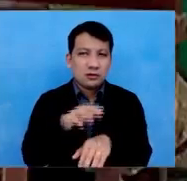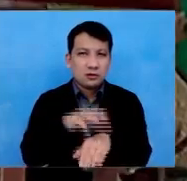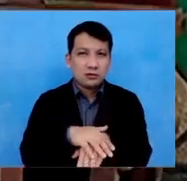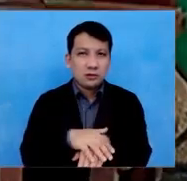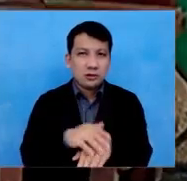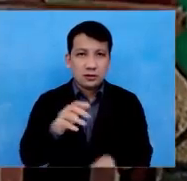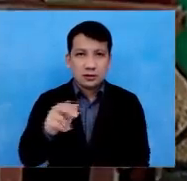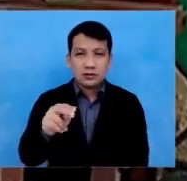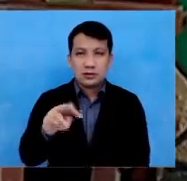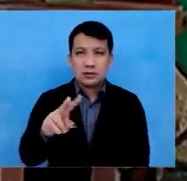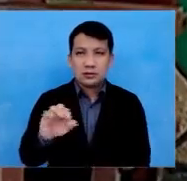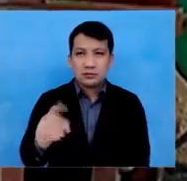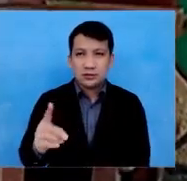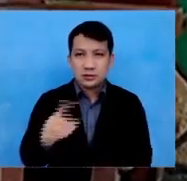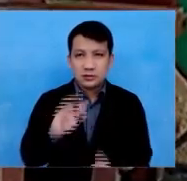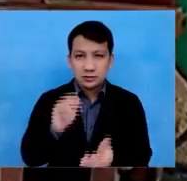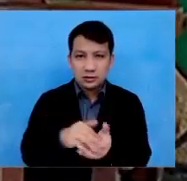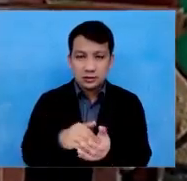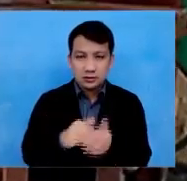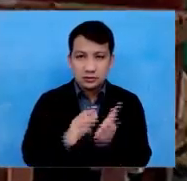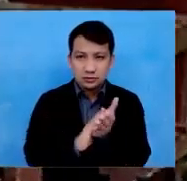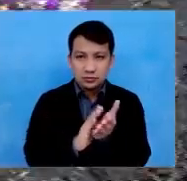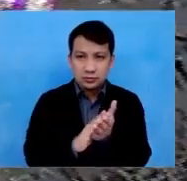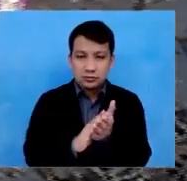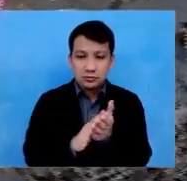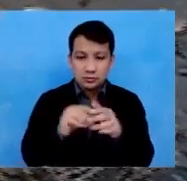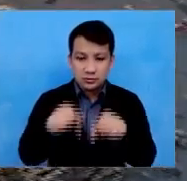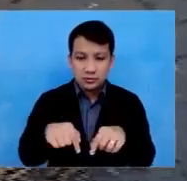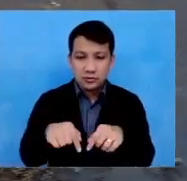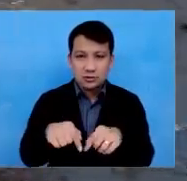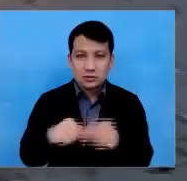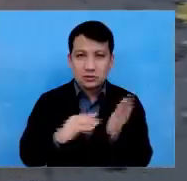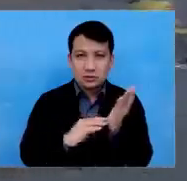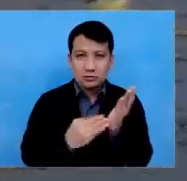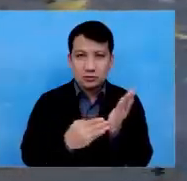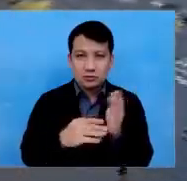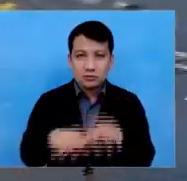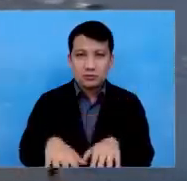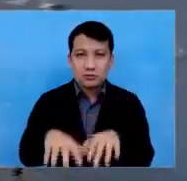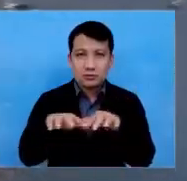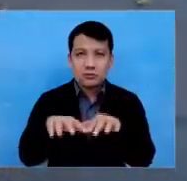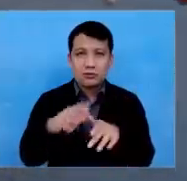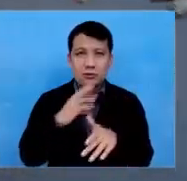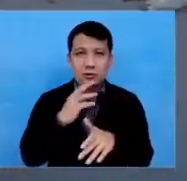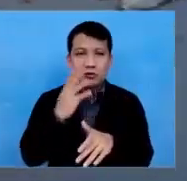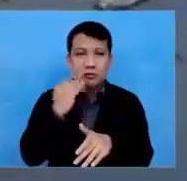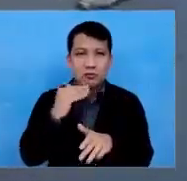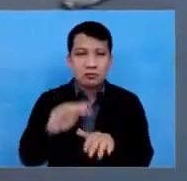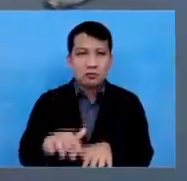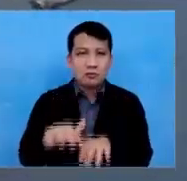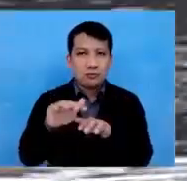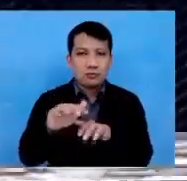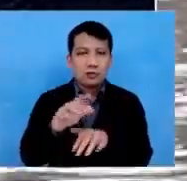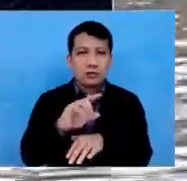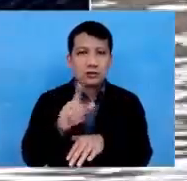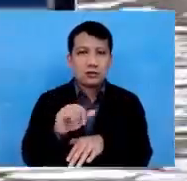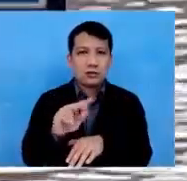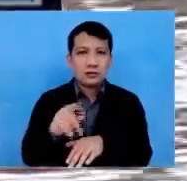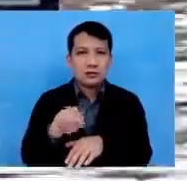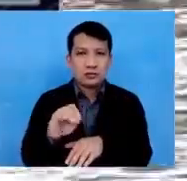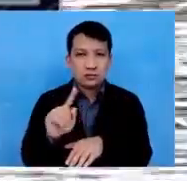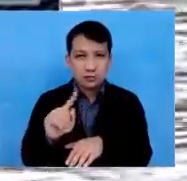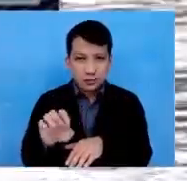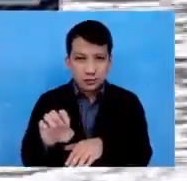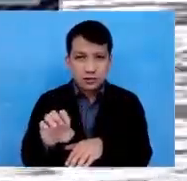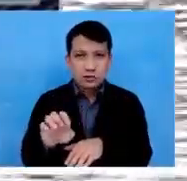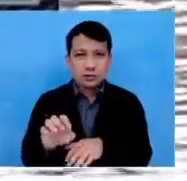Central Elementary School sa mga eskwela dito sa Bacoor na nalubog sa baha dulot ng pag-apaw ng Sapot River. Sa talangan ng